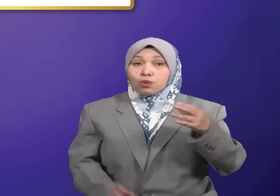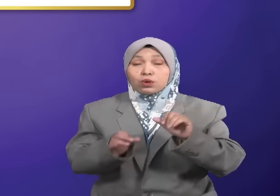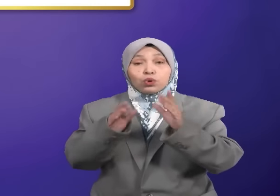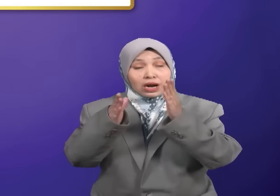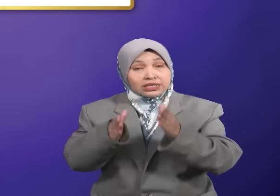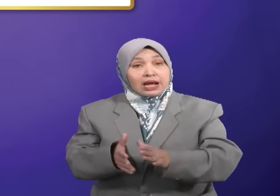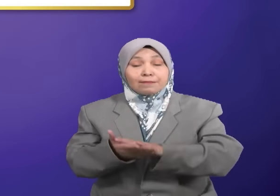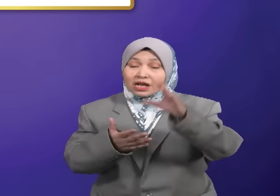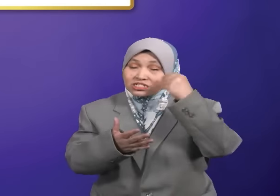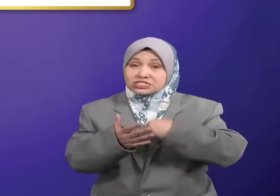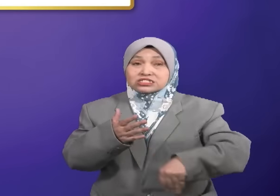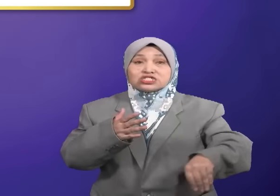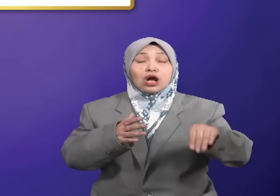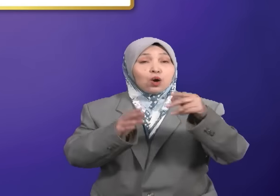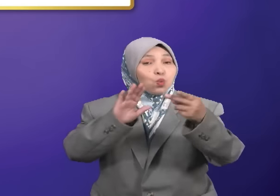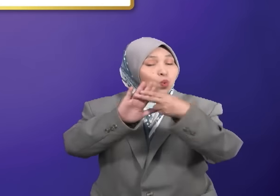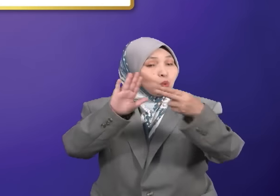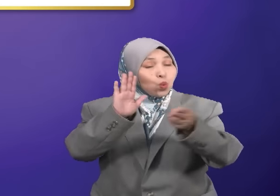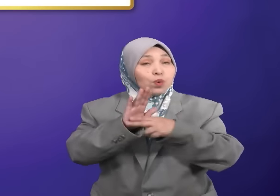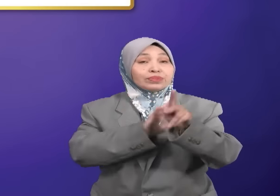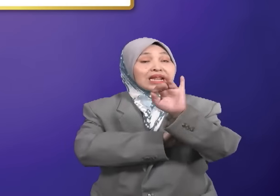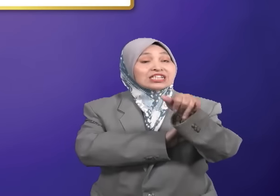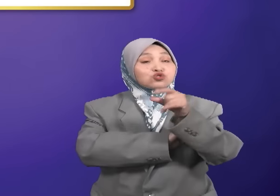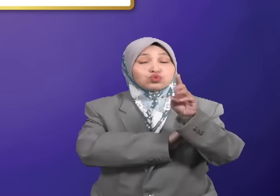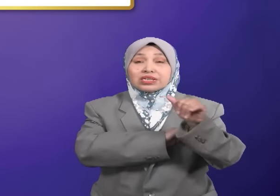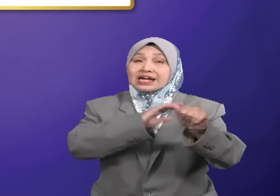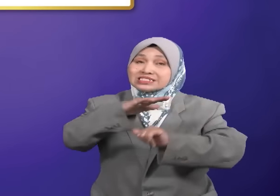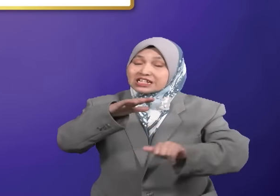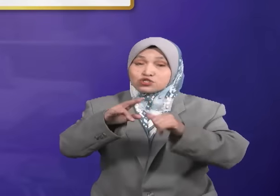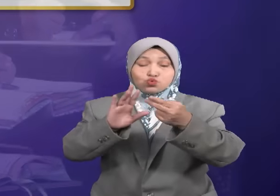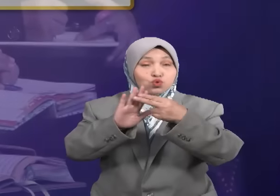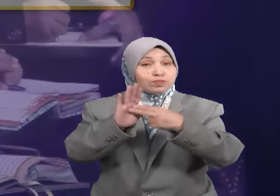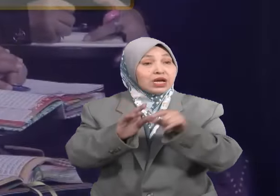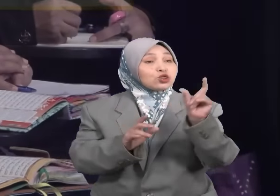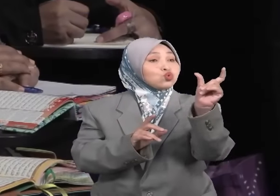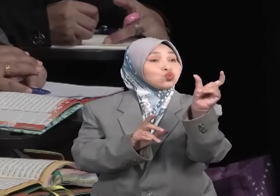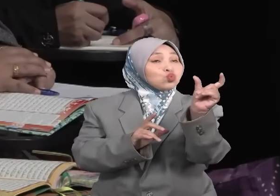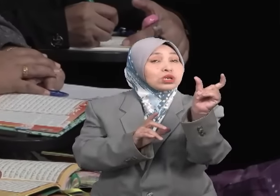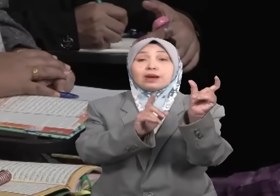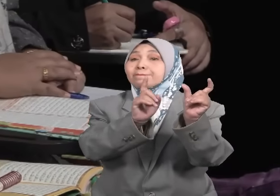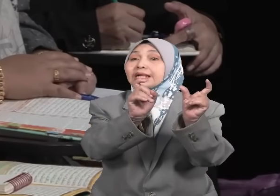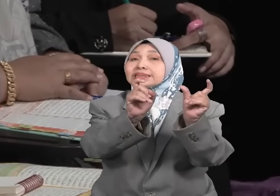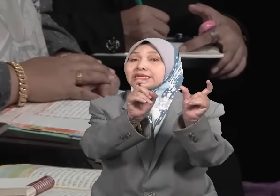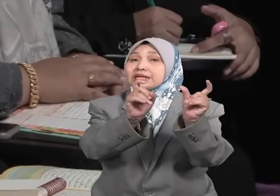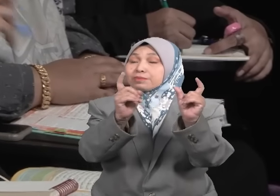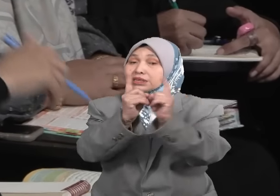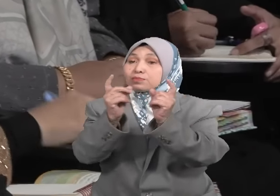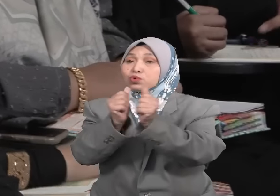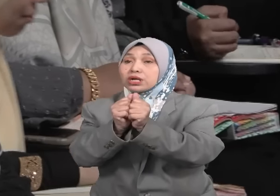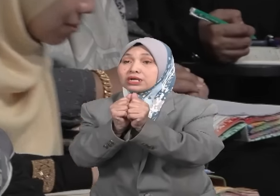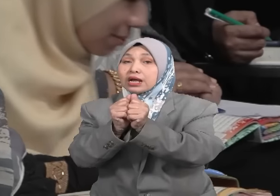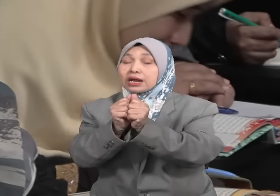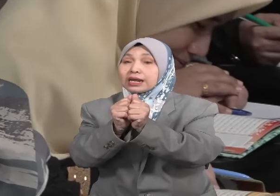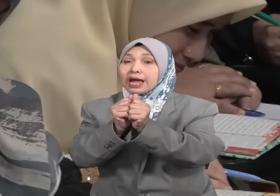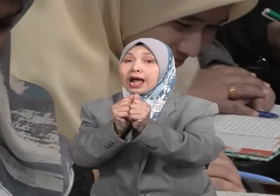belajar hukum tajwid asas dah biasalah hukum 5 kan, berkaitan dengan nun mati di sini. Nun mati bertemu dengan